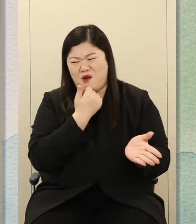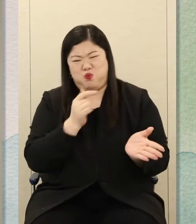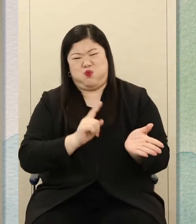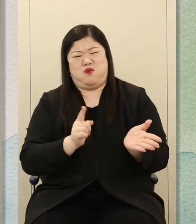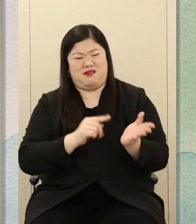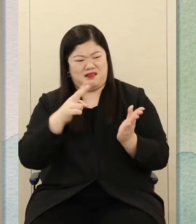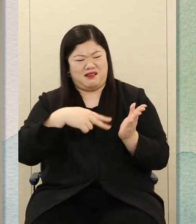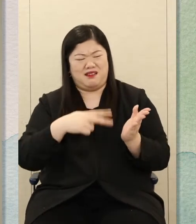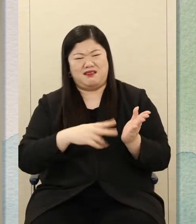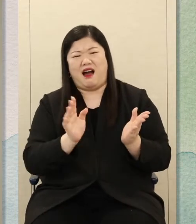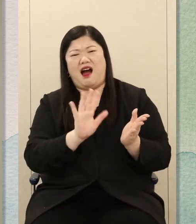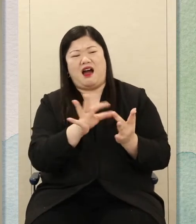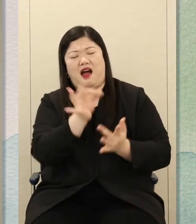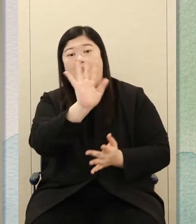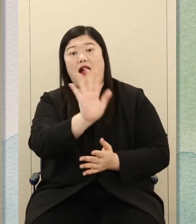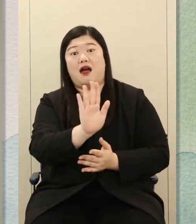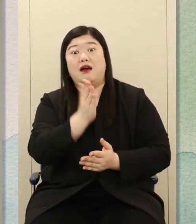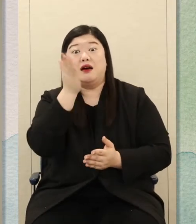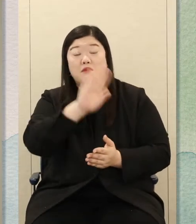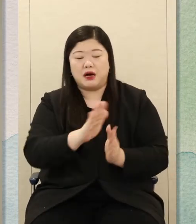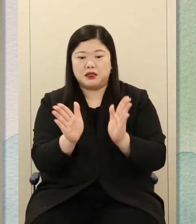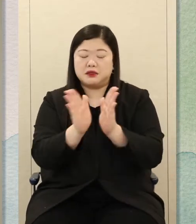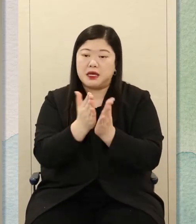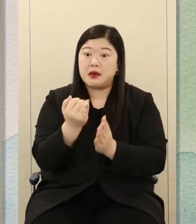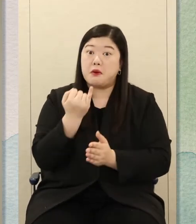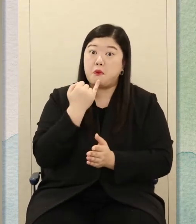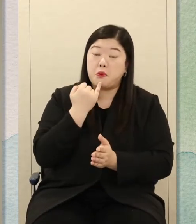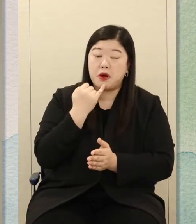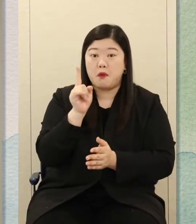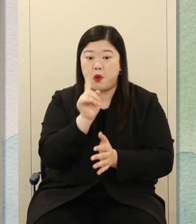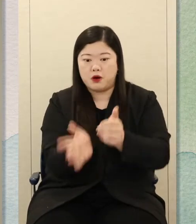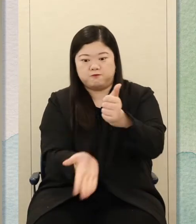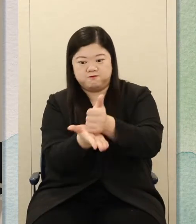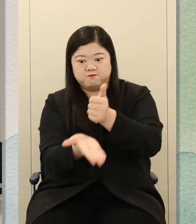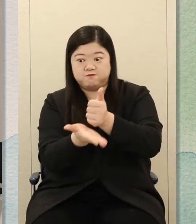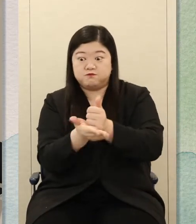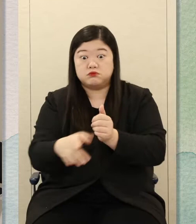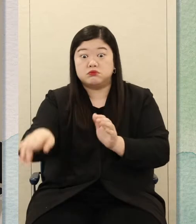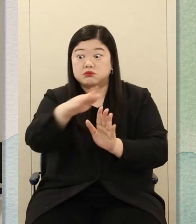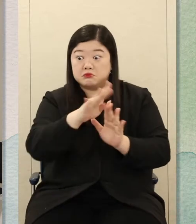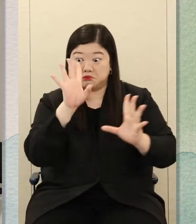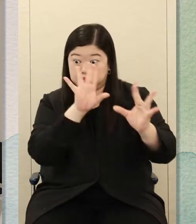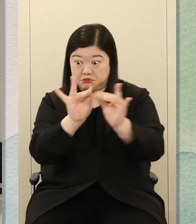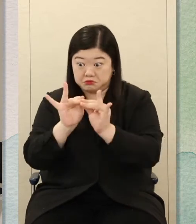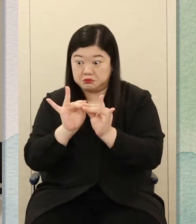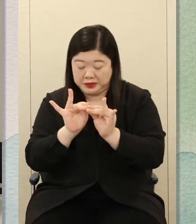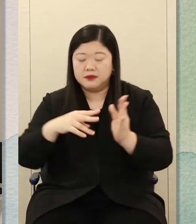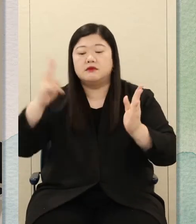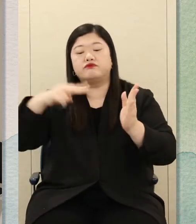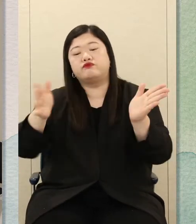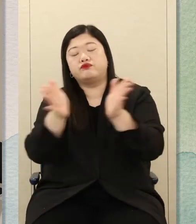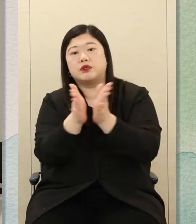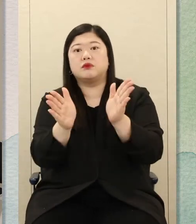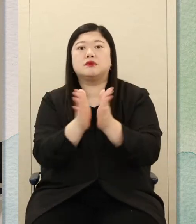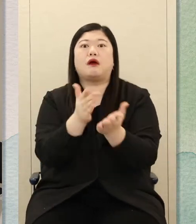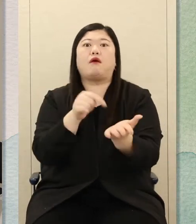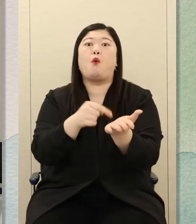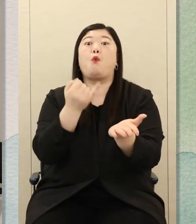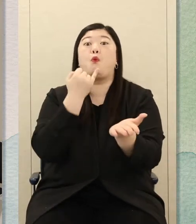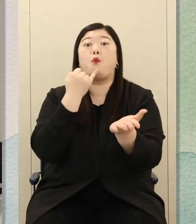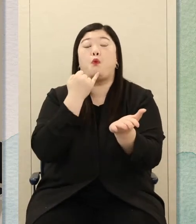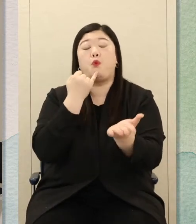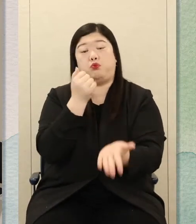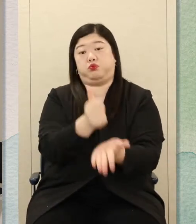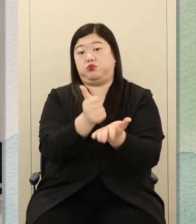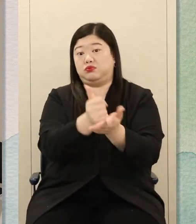그러니까 싫어하거든요. 그러니까 점점 좋은 책들로 모이게 돼 있습니다. 그러니까 상당히 좋은 책,